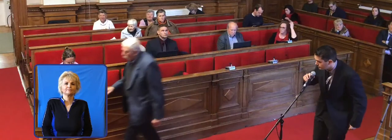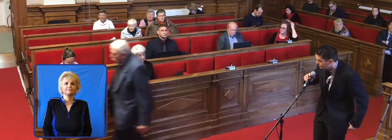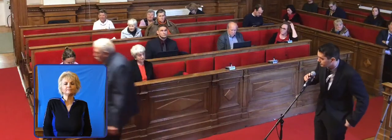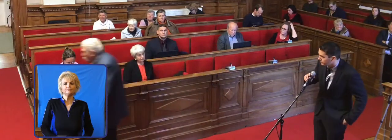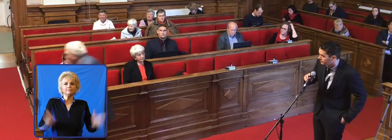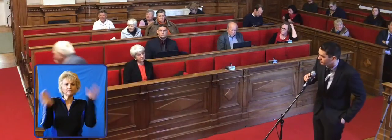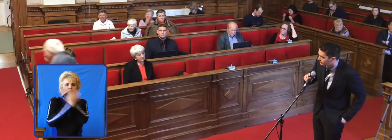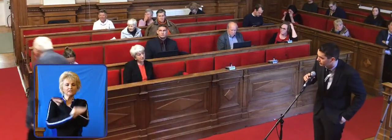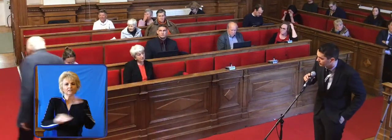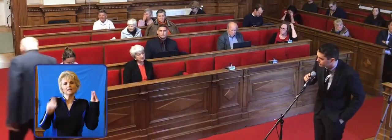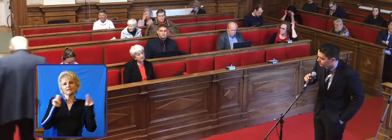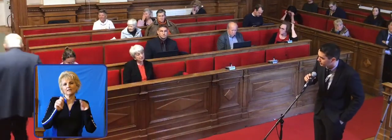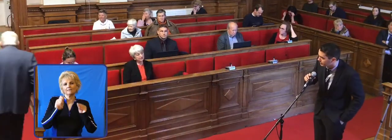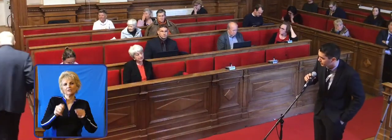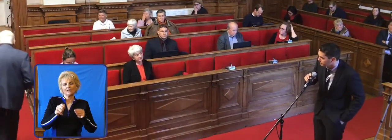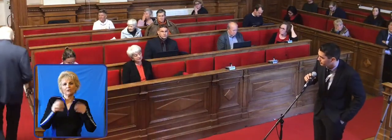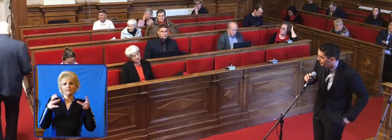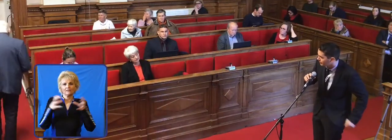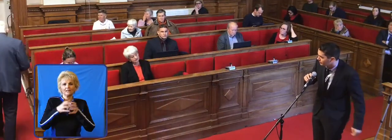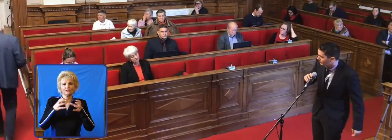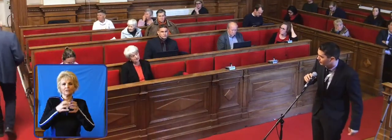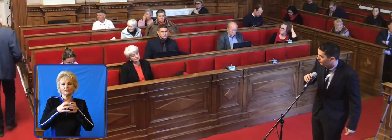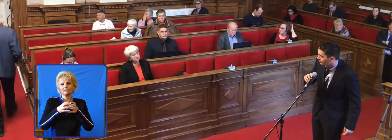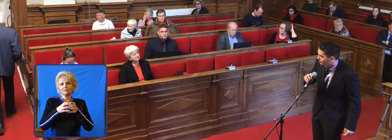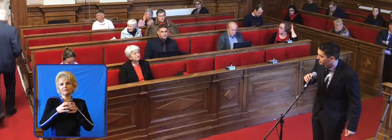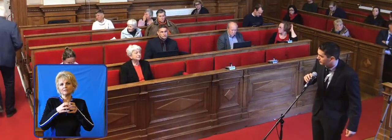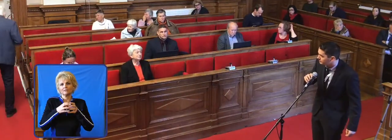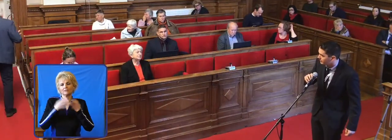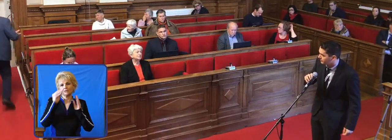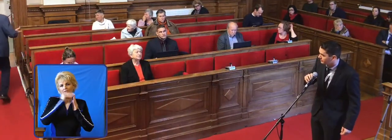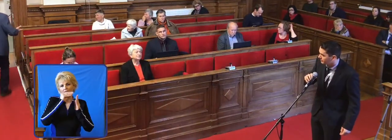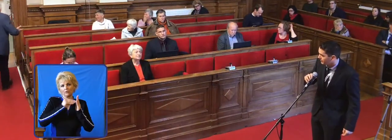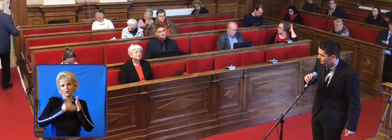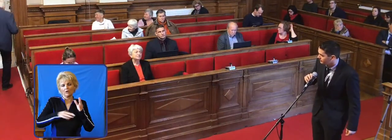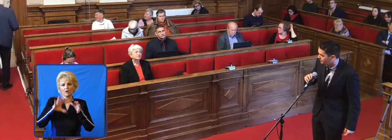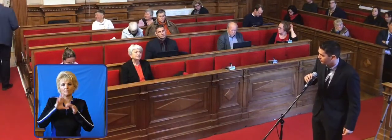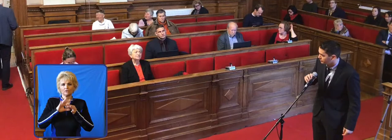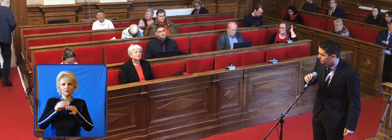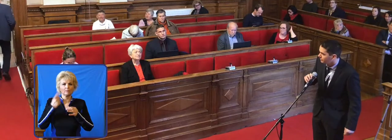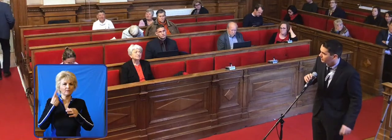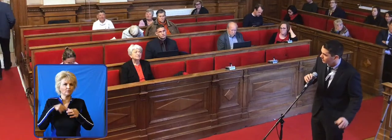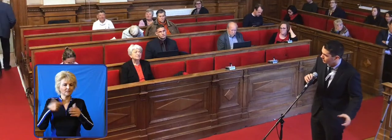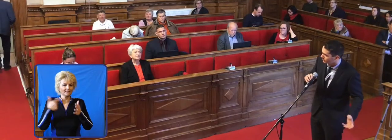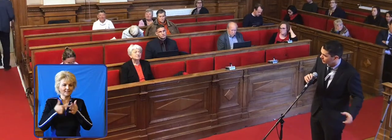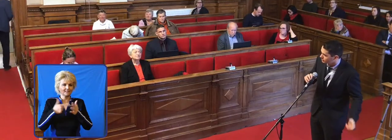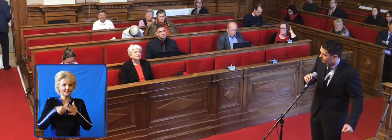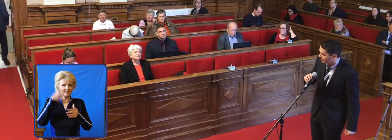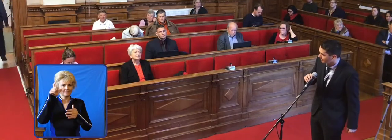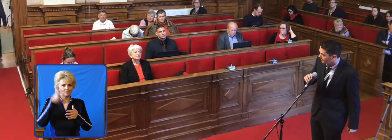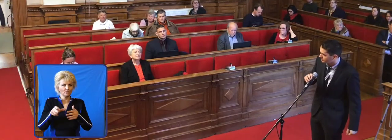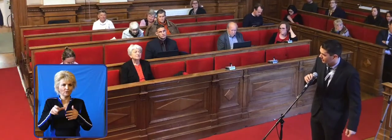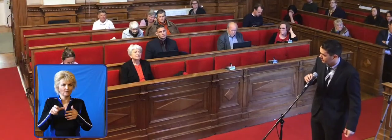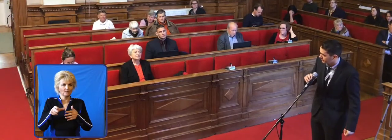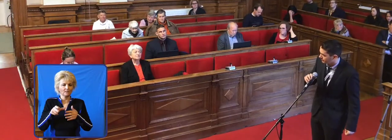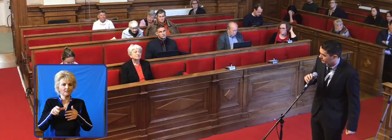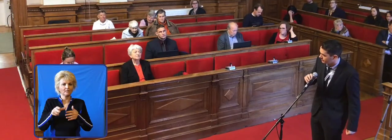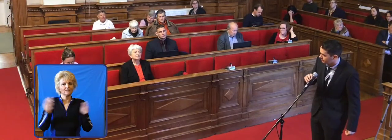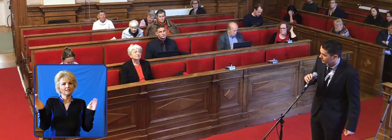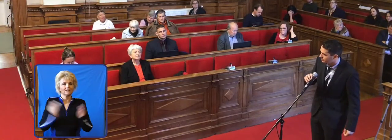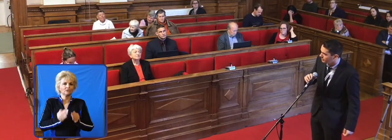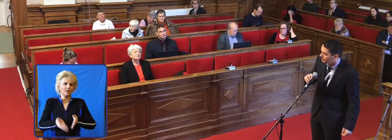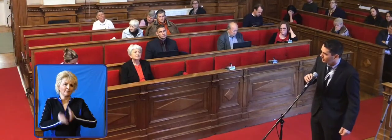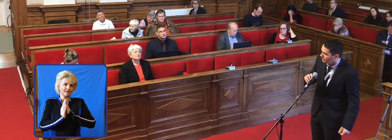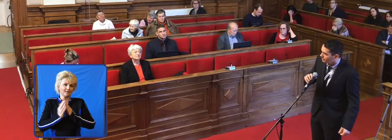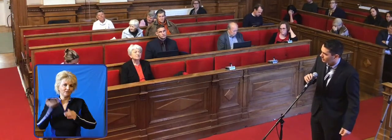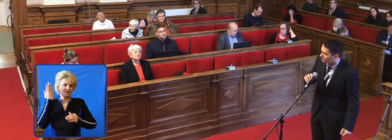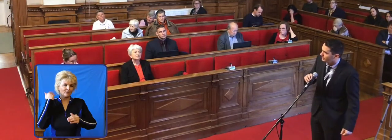Tisztelt képviselőtestület, képviselőasszony kérdése a szünidei adagszámokkal kapcsolatban szerepelt egy 2000 fős kisebb igénylés az előző évhez